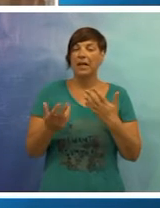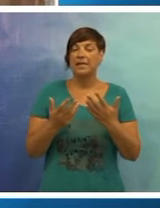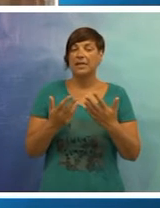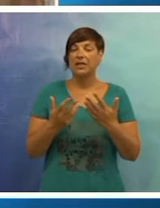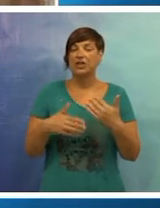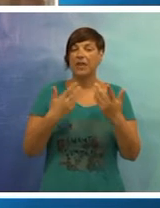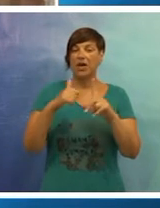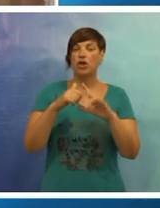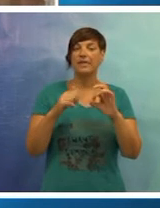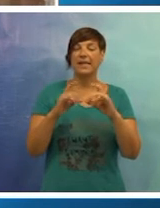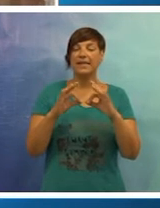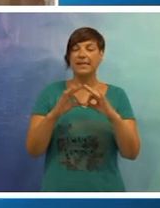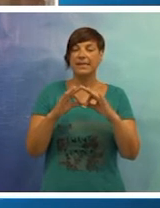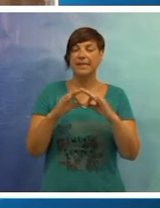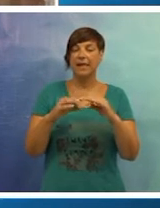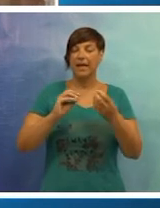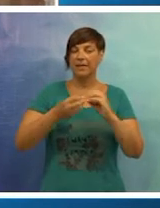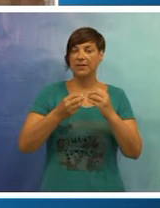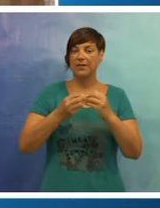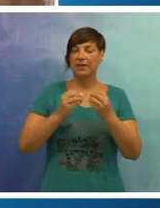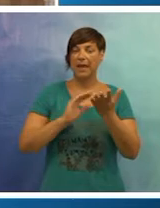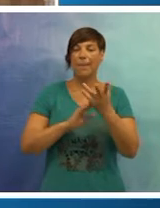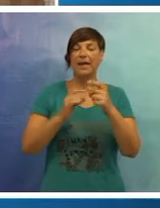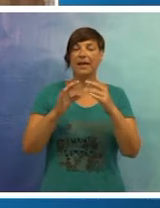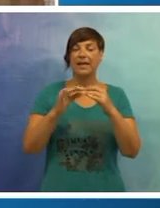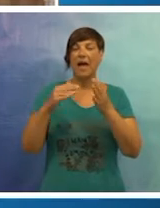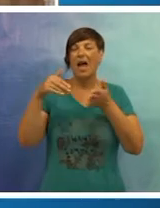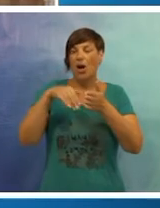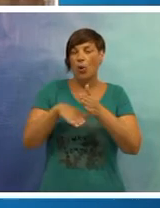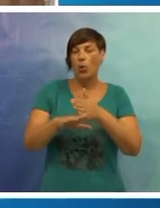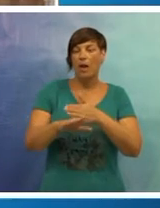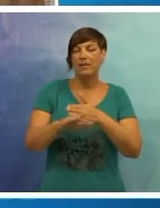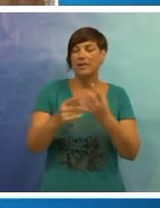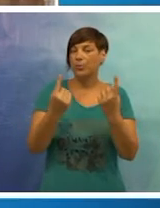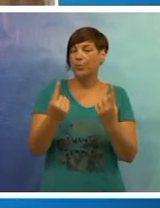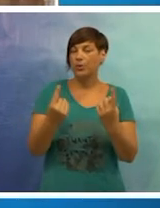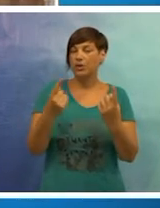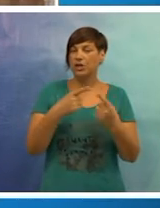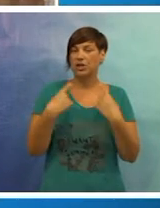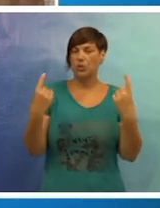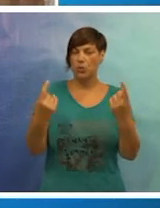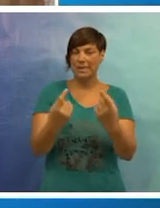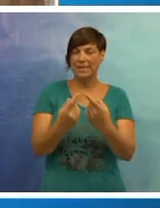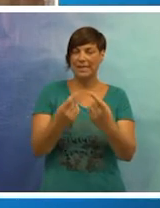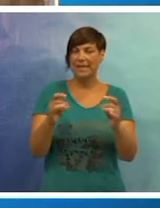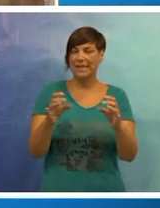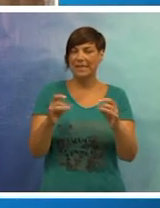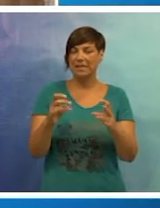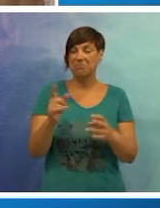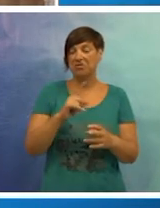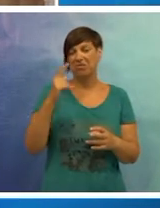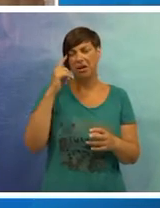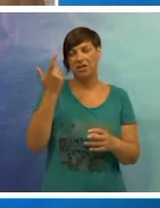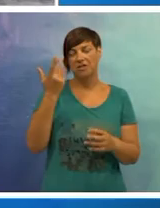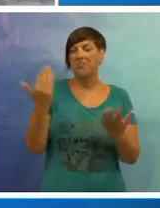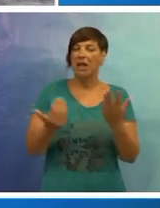Zašto? Zato što koncesija tvrtke Marina Frapa ulazi u postojeći trup ceste, što